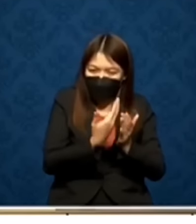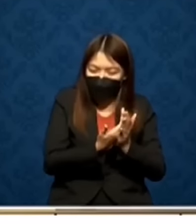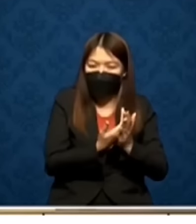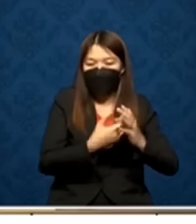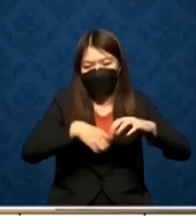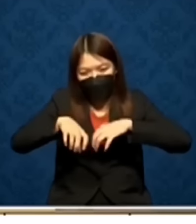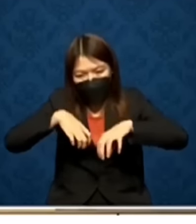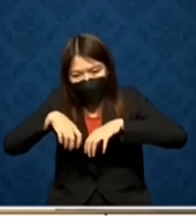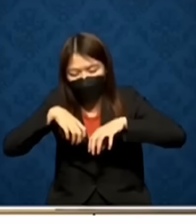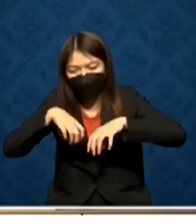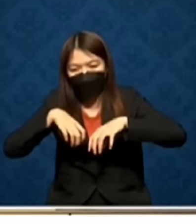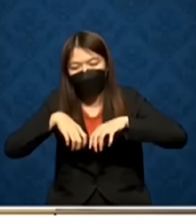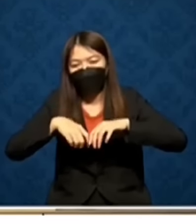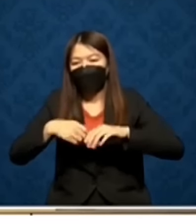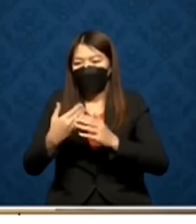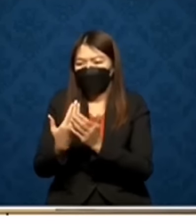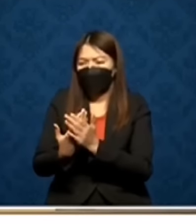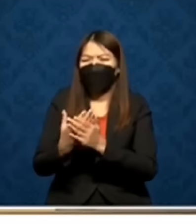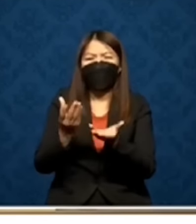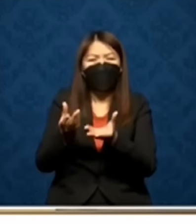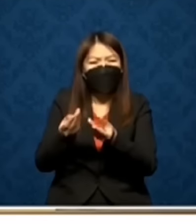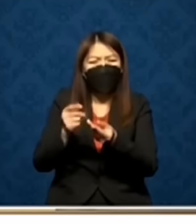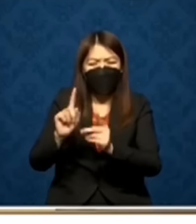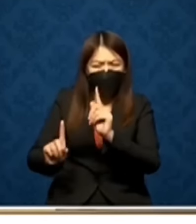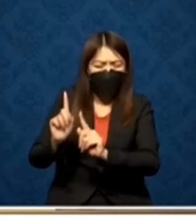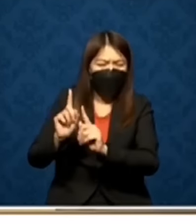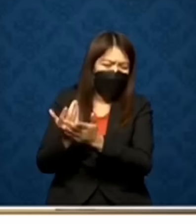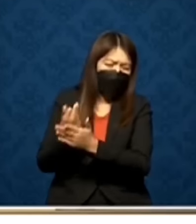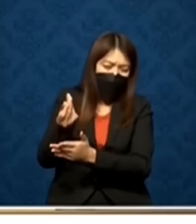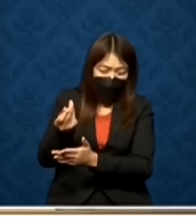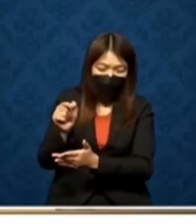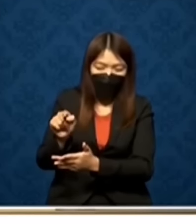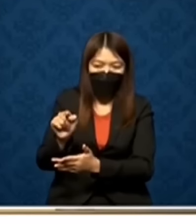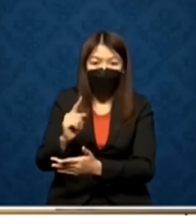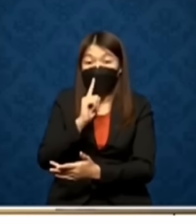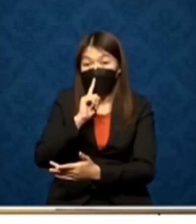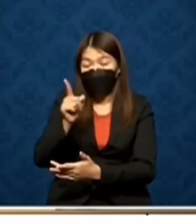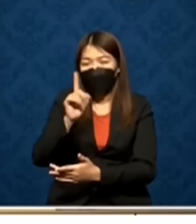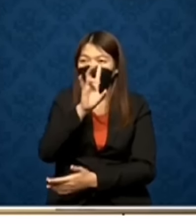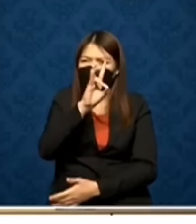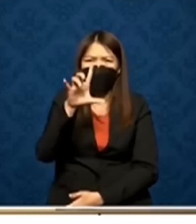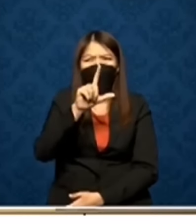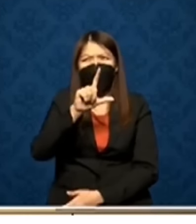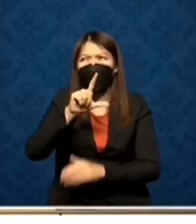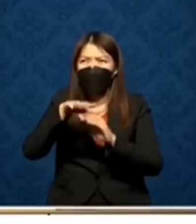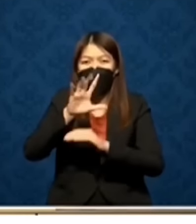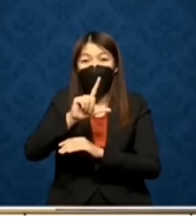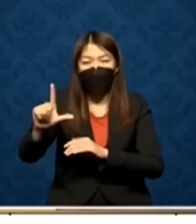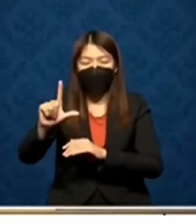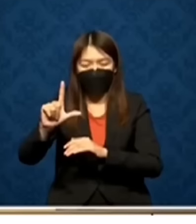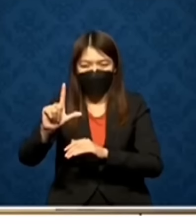ถ้ามาบริหารเอาแค่ราคาประเมินเนี่ยถ้ารวมที่ฟ้องครั้งนี้700ฟล้านคือไปออกโฉ